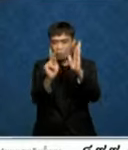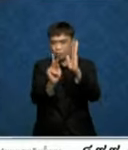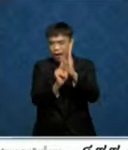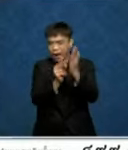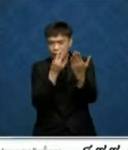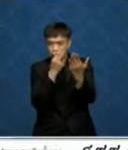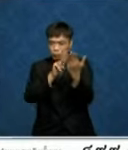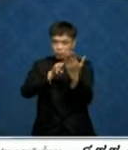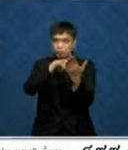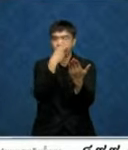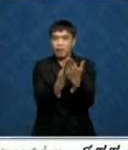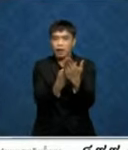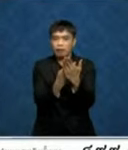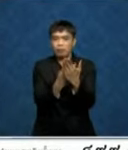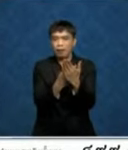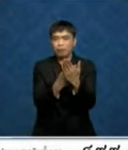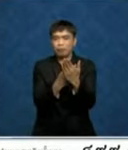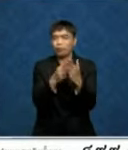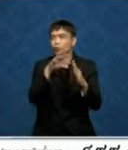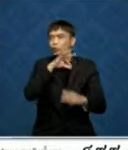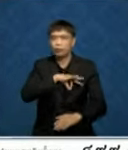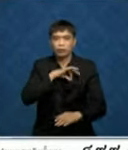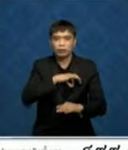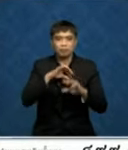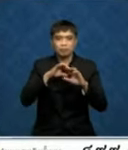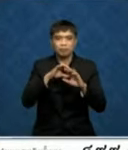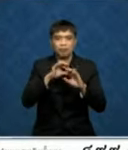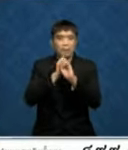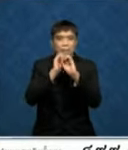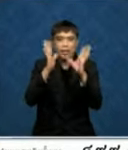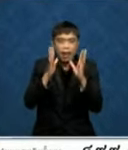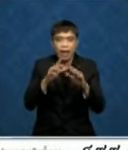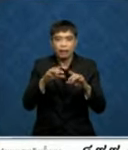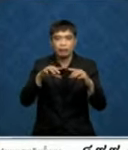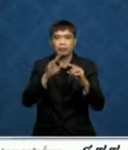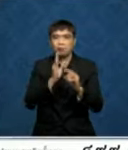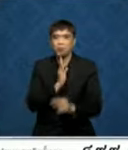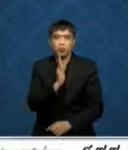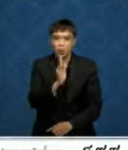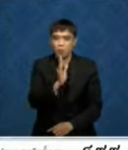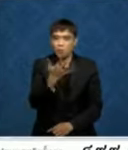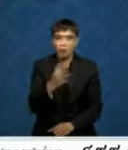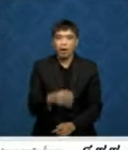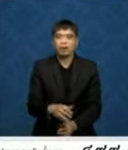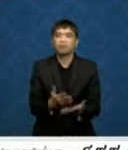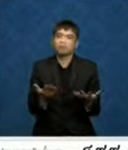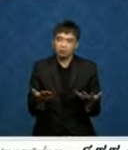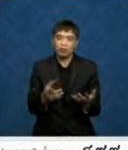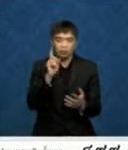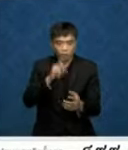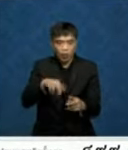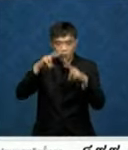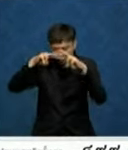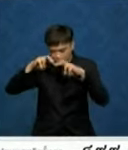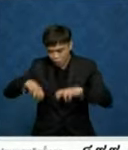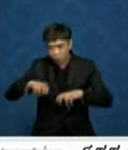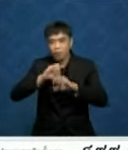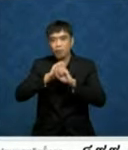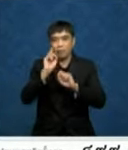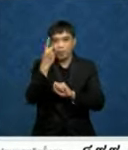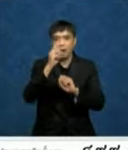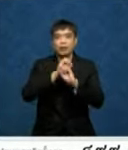เรื่องในเรื่องของความสุจริตในการกำหนดขึ้นมาตั้งแต่ต้นรวมไปถึงความไม่ตรงไปตรงมาในหลักกฎหมายและหลักวิชาที่เราจะต้องพิจารณากันให้ชัดเจนนะครับท่านประธ